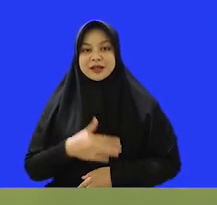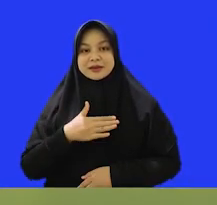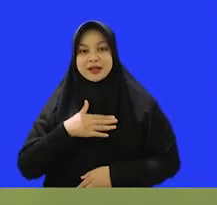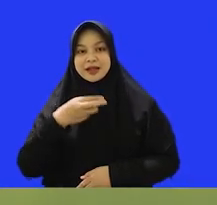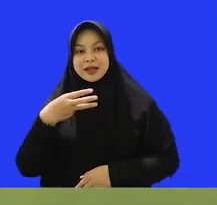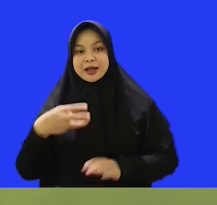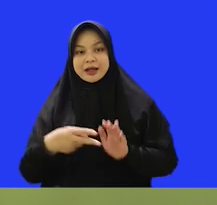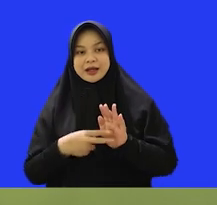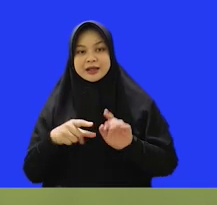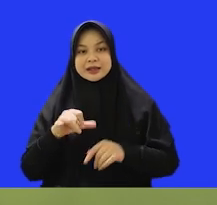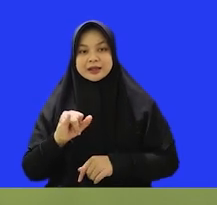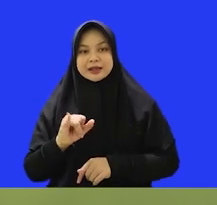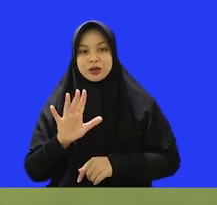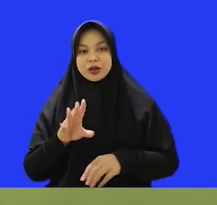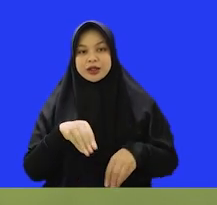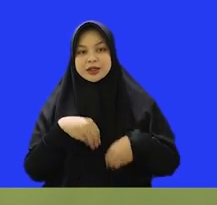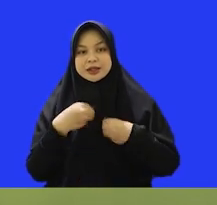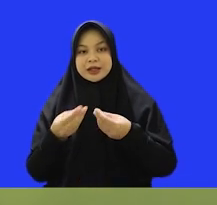Saya Anci.